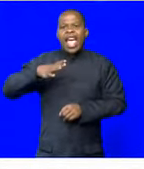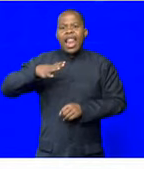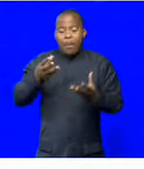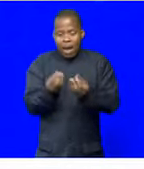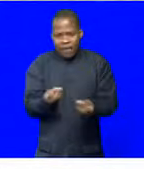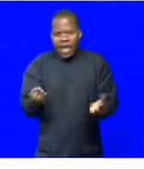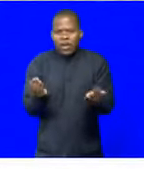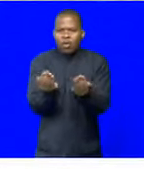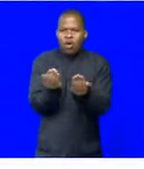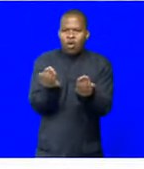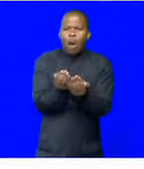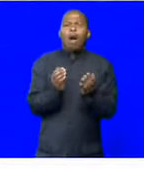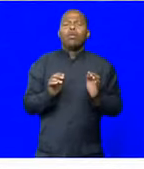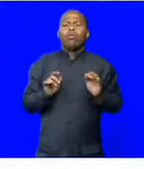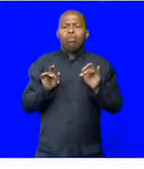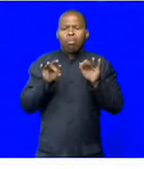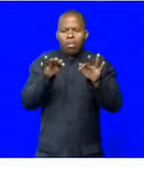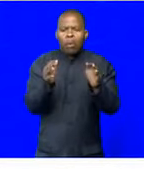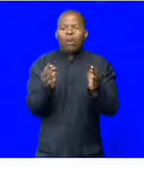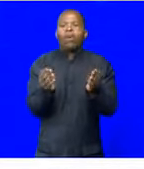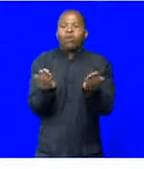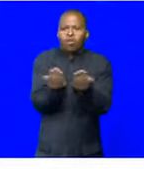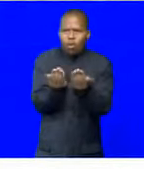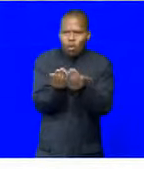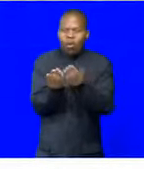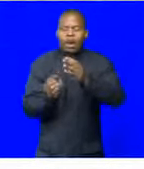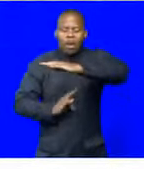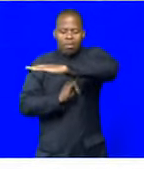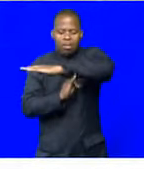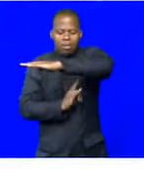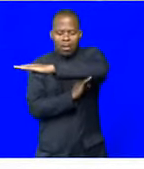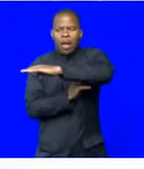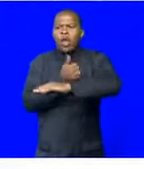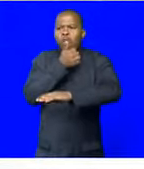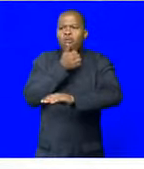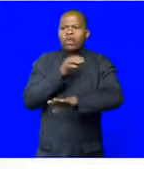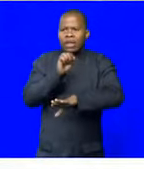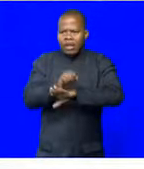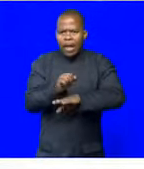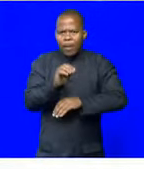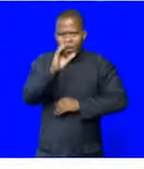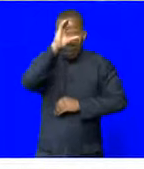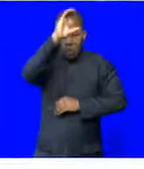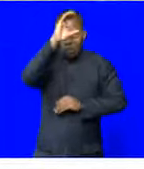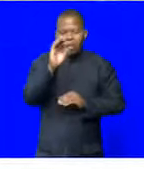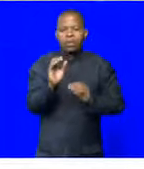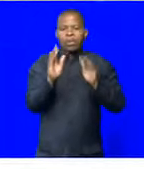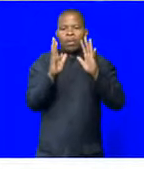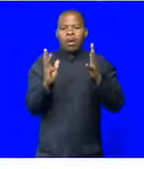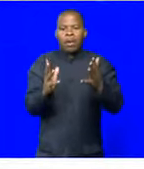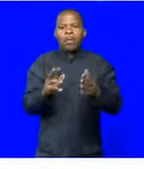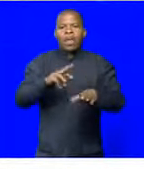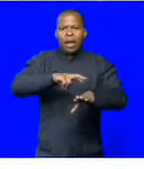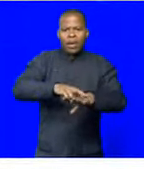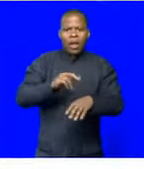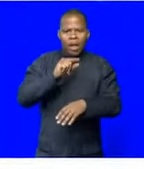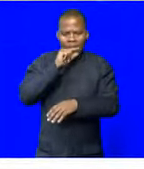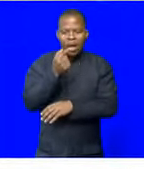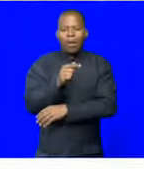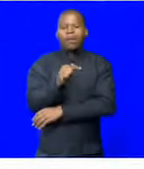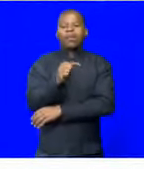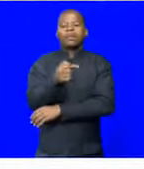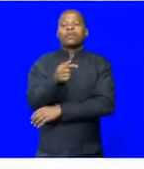esinye singakhona ngala enhlambeni Nazarene. Simanga kwebu lobucopho basemphangomo ngaphansi kwale nkundla uthi libloho